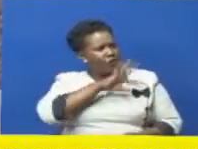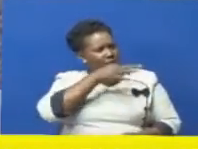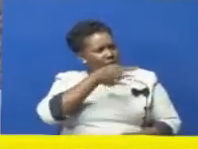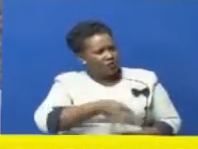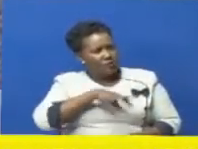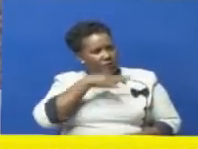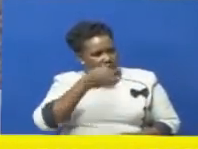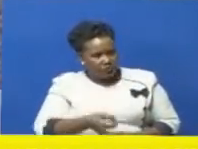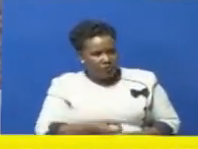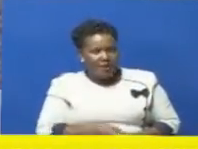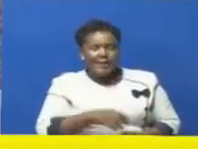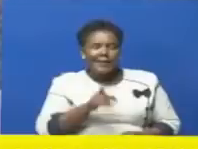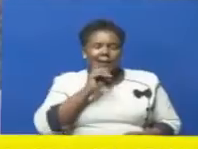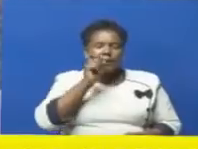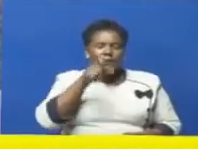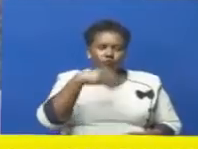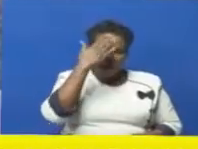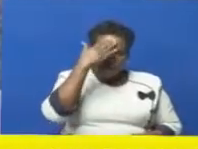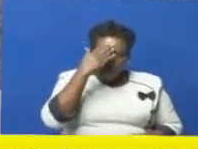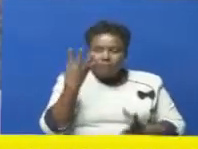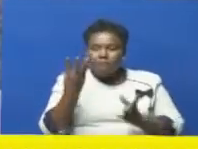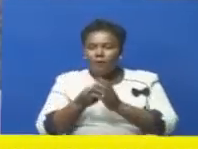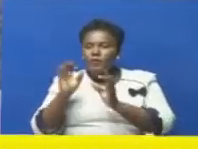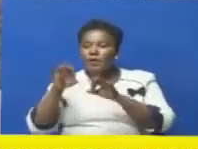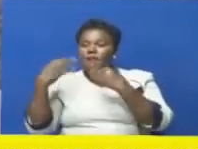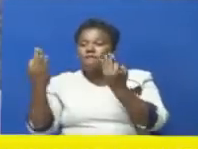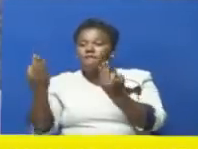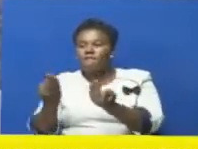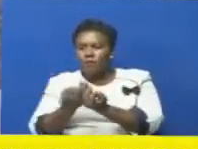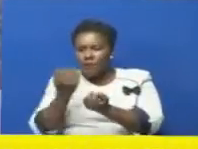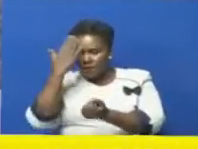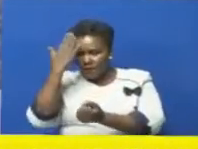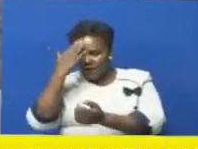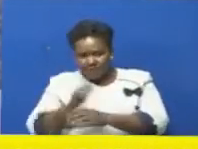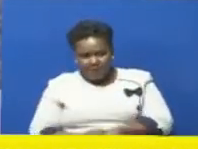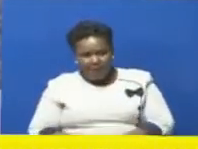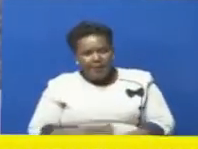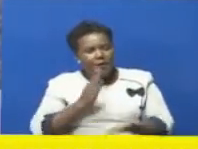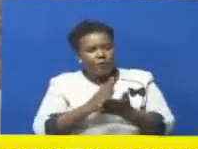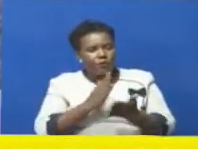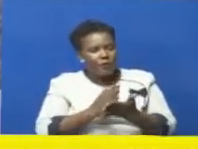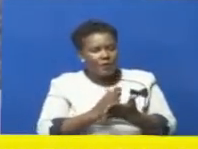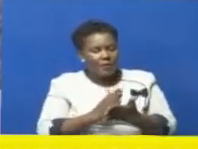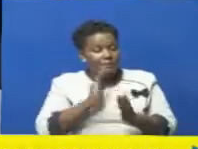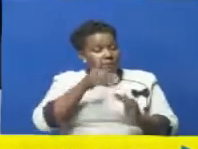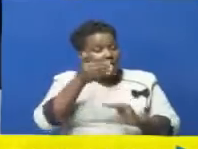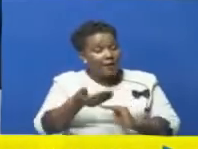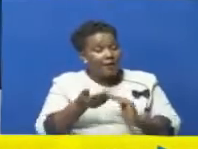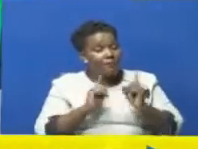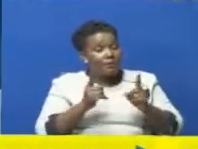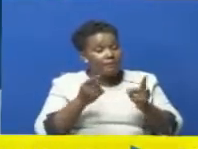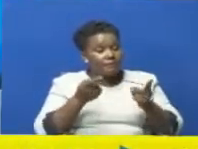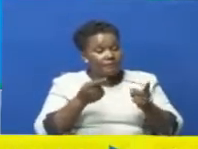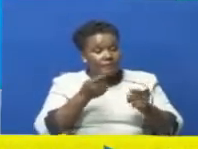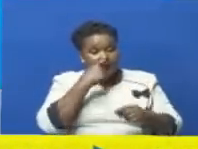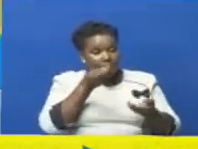yake ililijua hilo. Ndio maana hata baada ya kifo chake tunaona baadhi ya mali zake zinarudishwa serikalini.